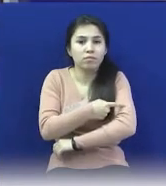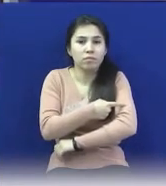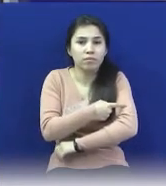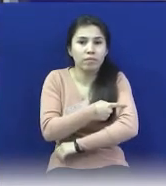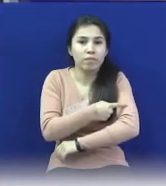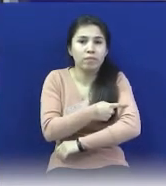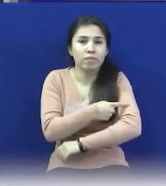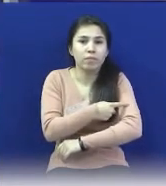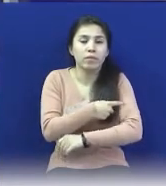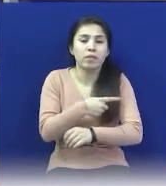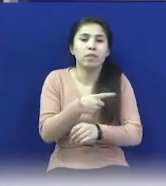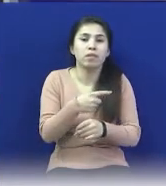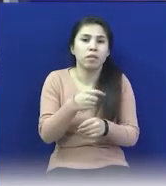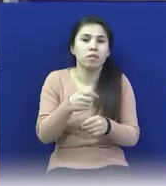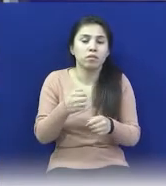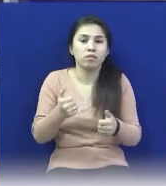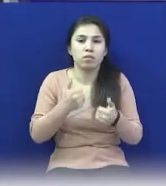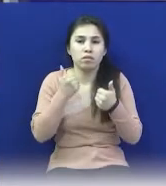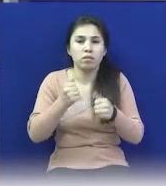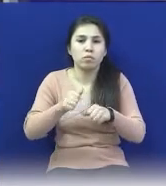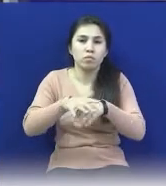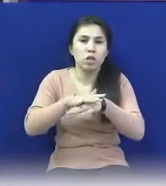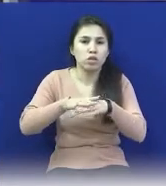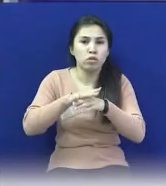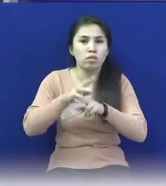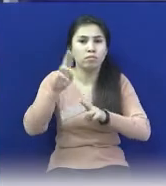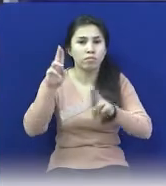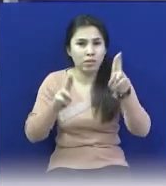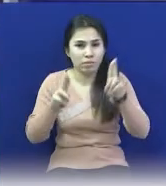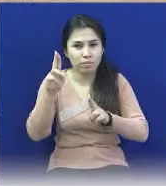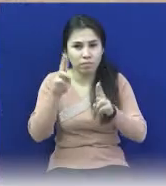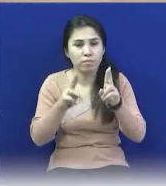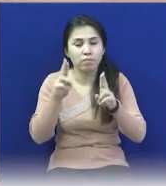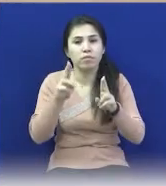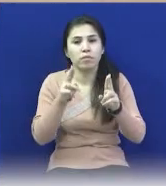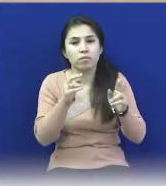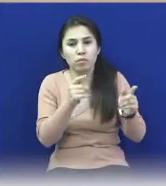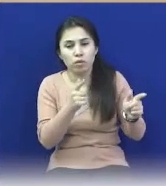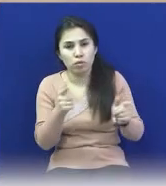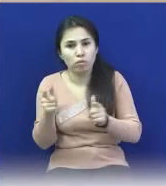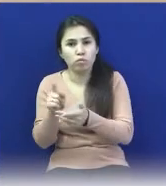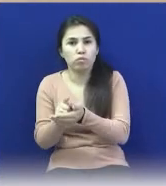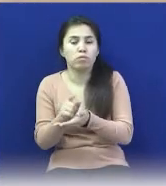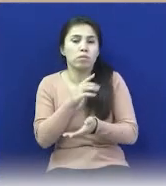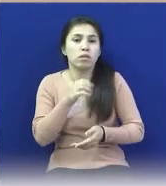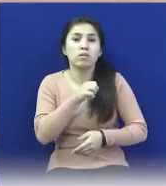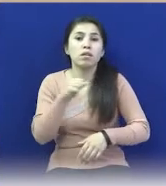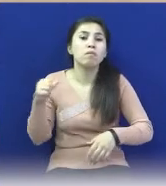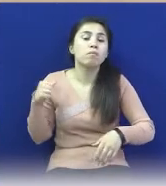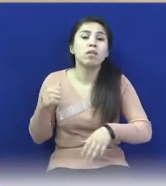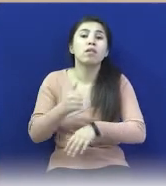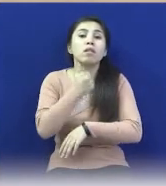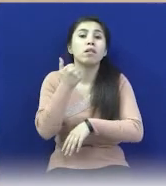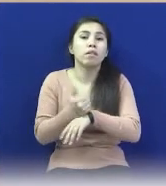стал руководитель областного управления здравоохранения Асет Калиев. Одной из основных целей проекта